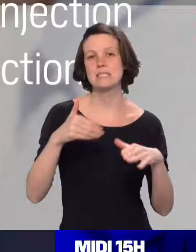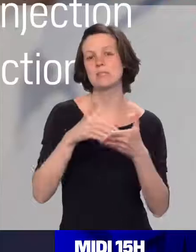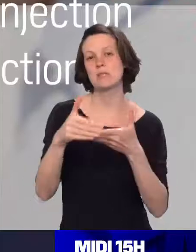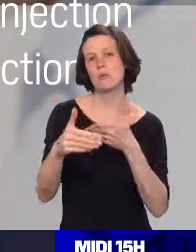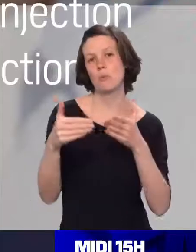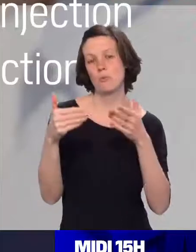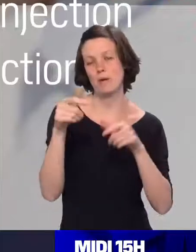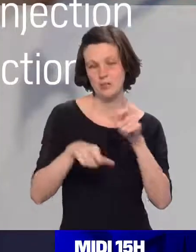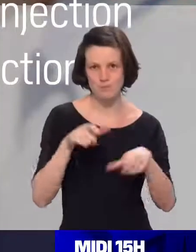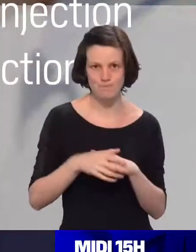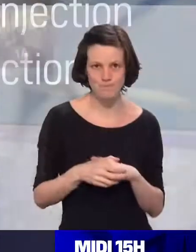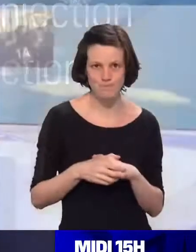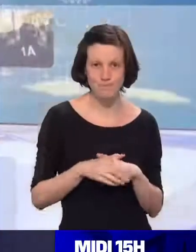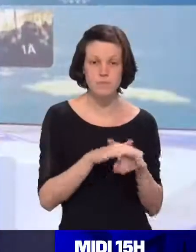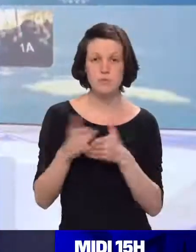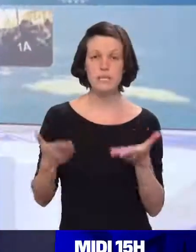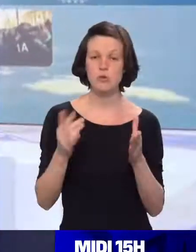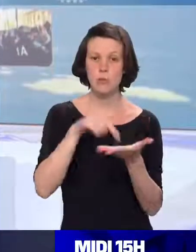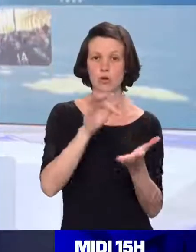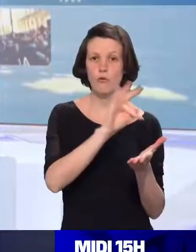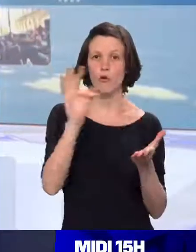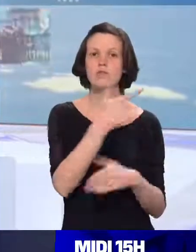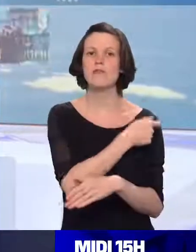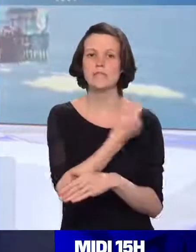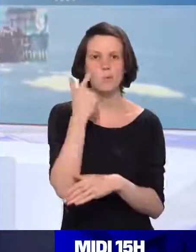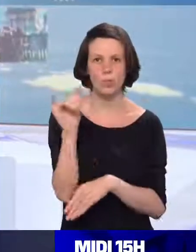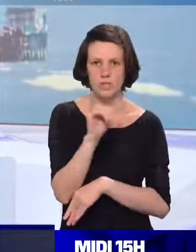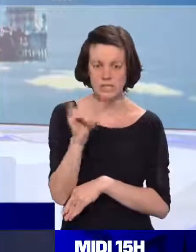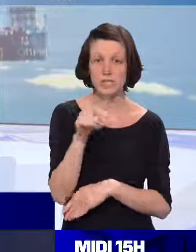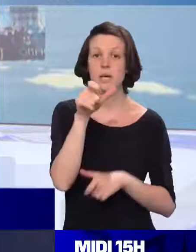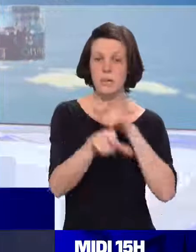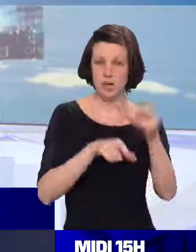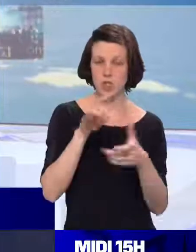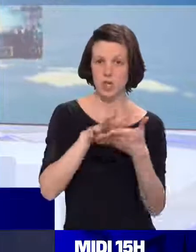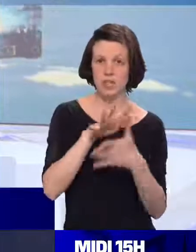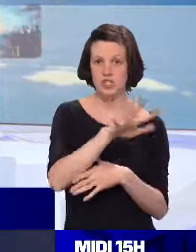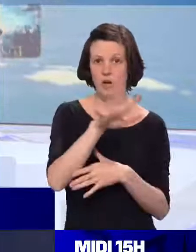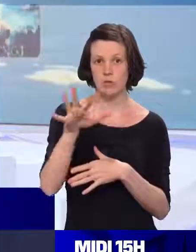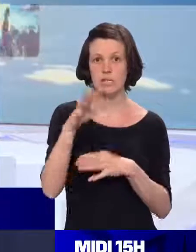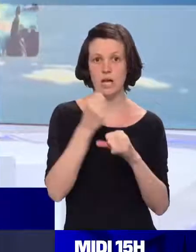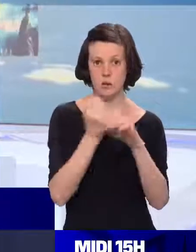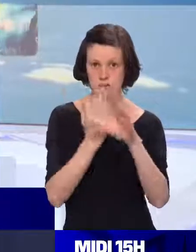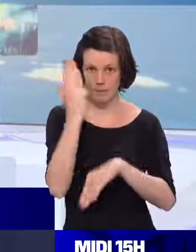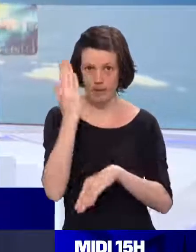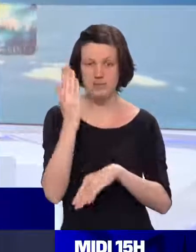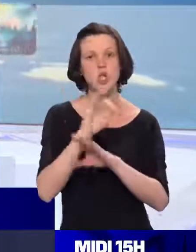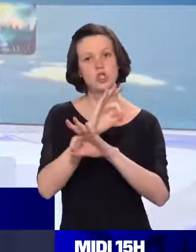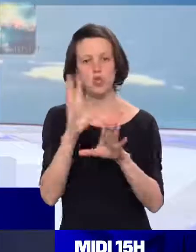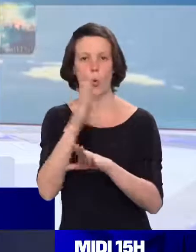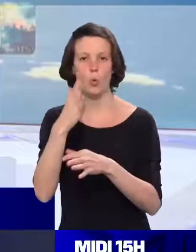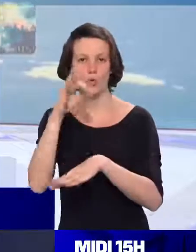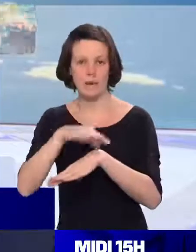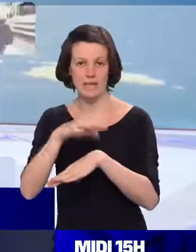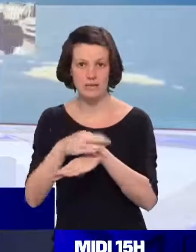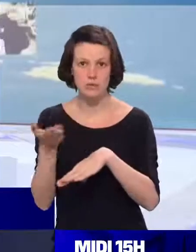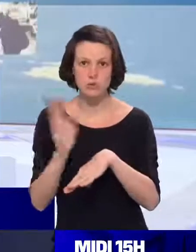Actuelle, sauf comorbidité en France, la vaccination est réservée aux plus de 55 ans. Eh bien, aux États-Unis, on s'apprête à débuter les injections chez les mineurs. La